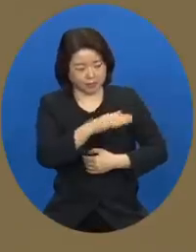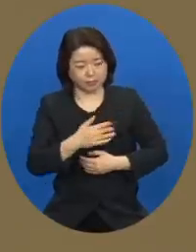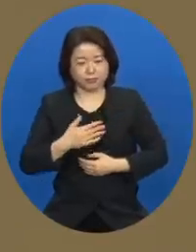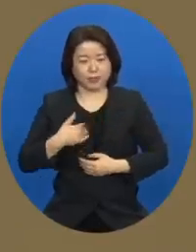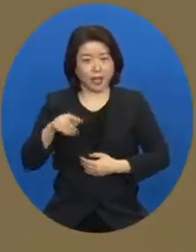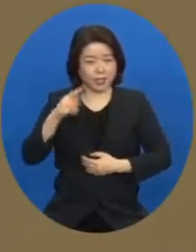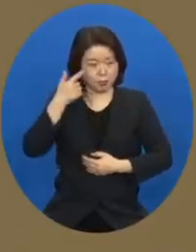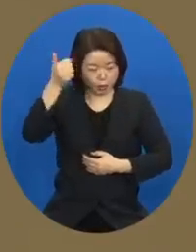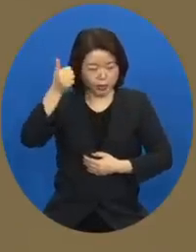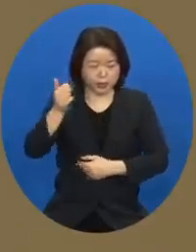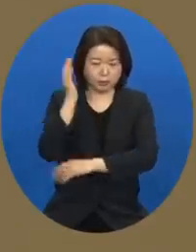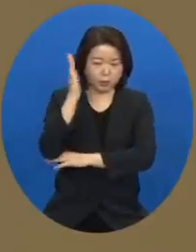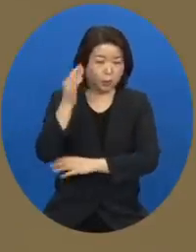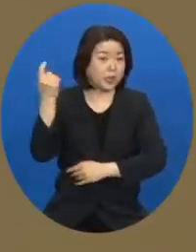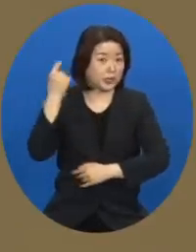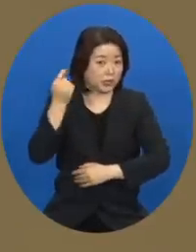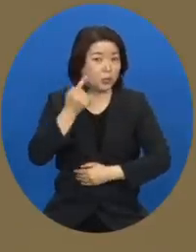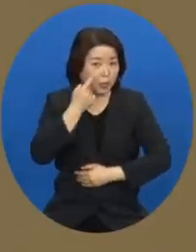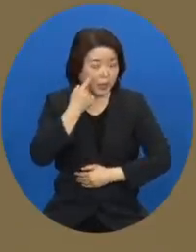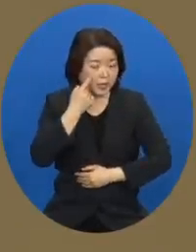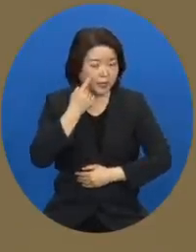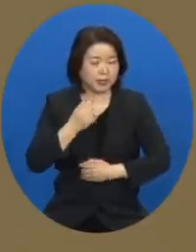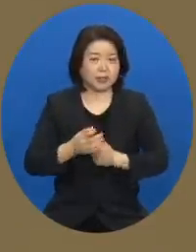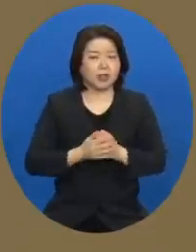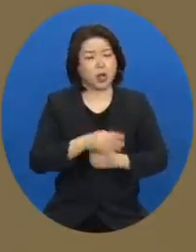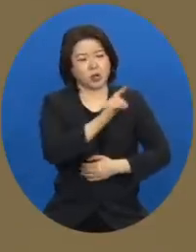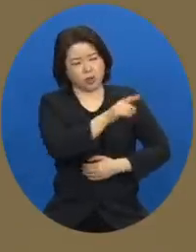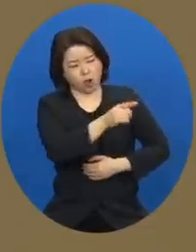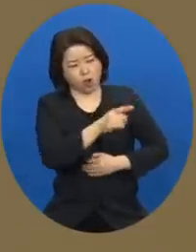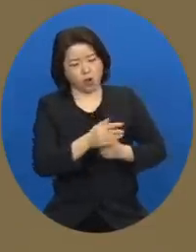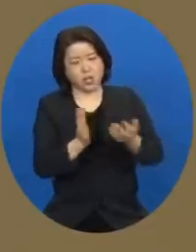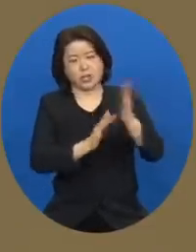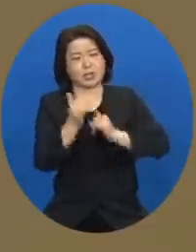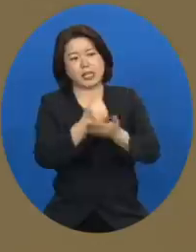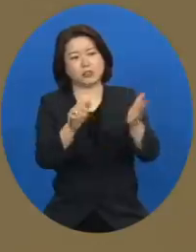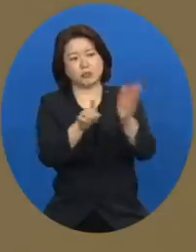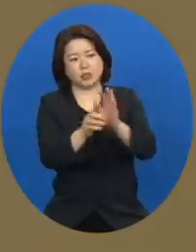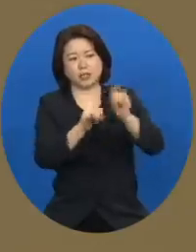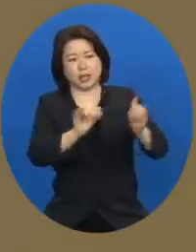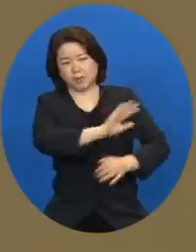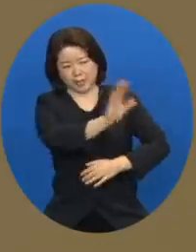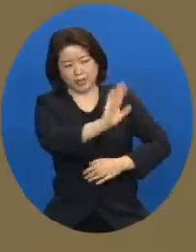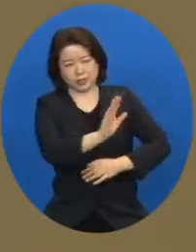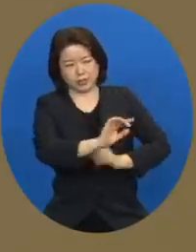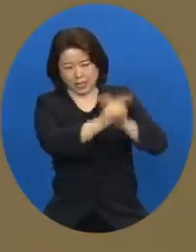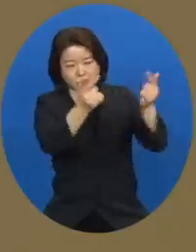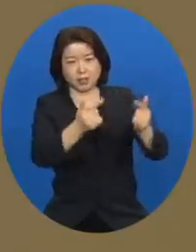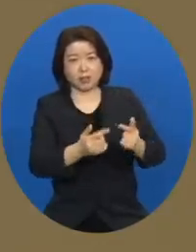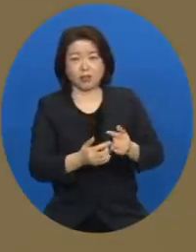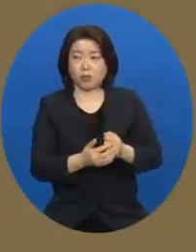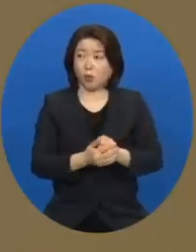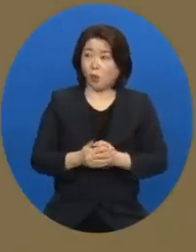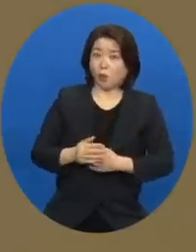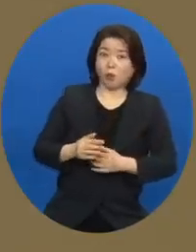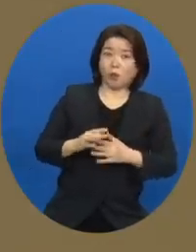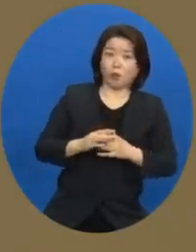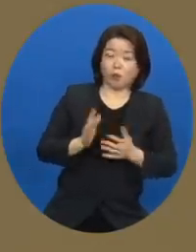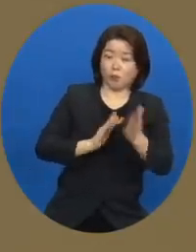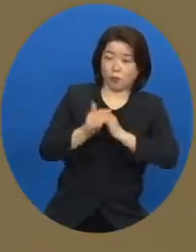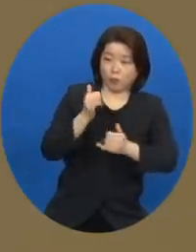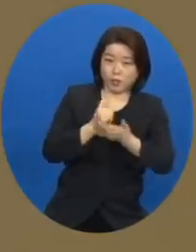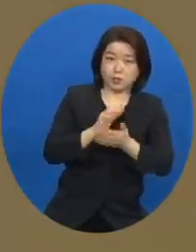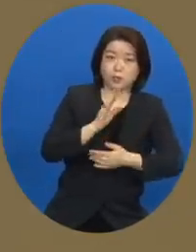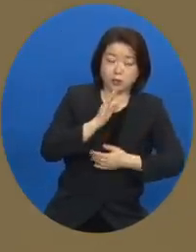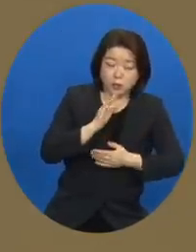목사의 설교를 들어보니 너 예수 믿는 사람 아니네. 아니, 예수님을